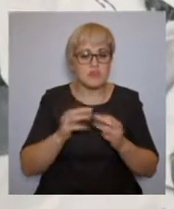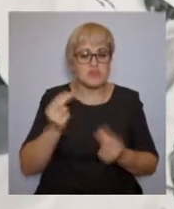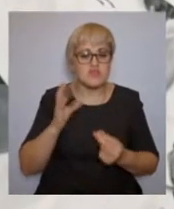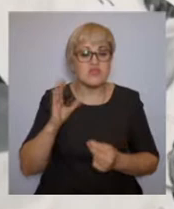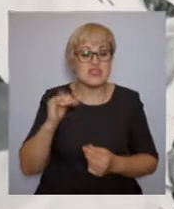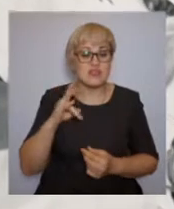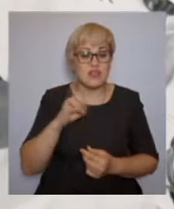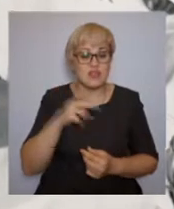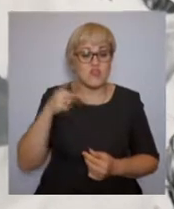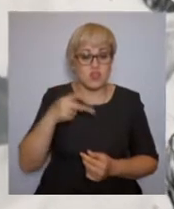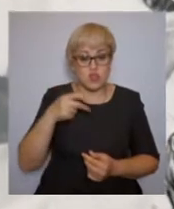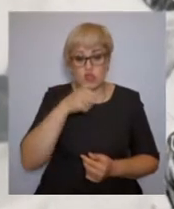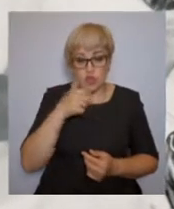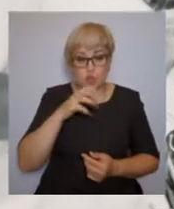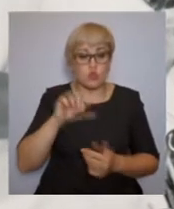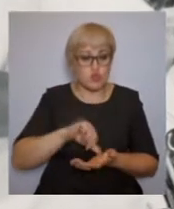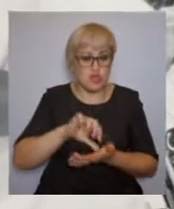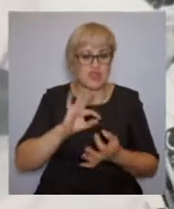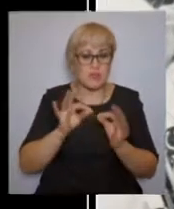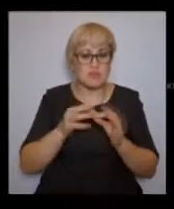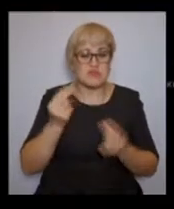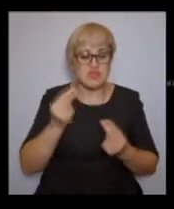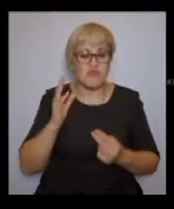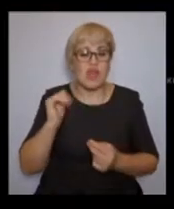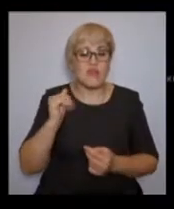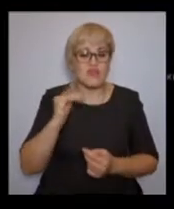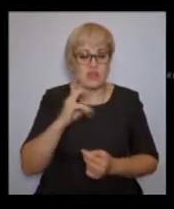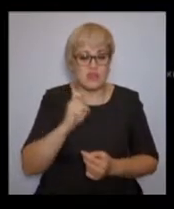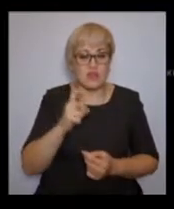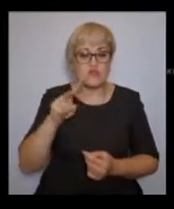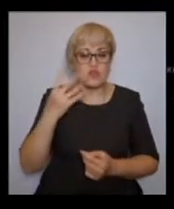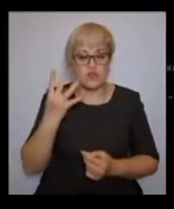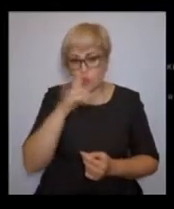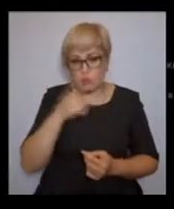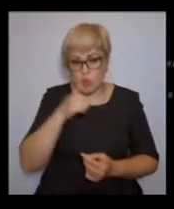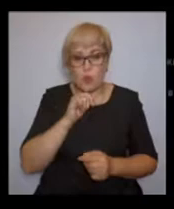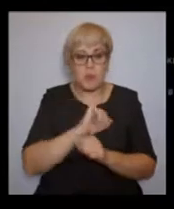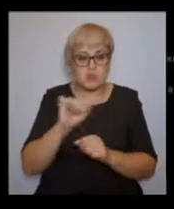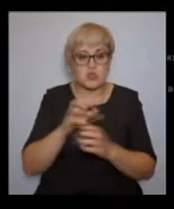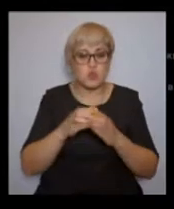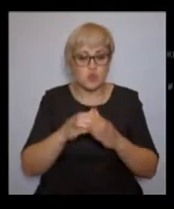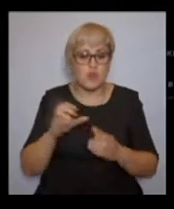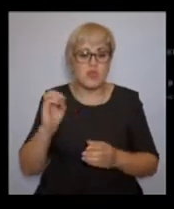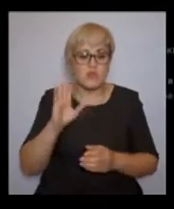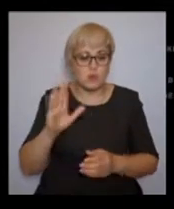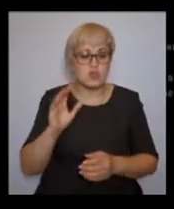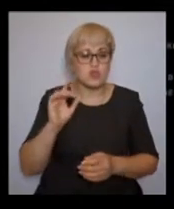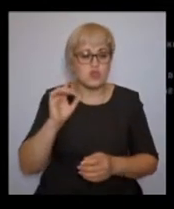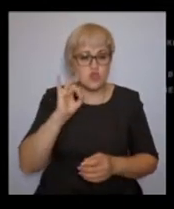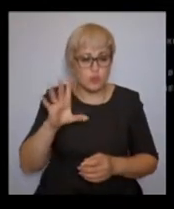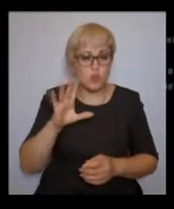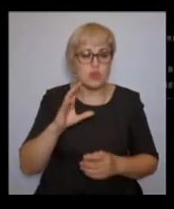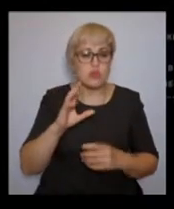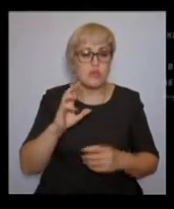олимпийских игр в афинах в 2004 победительница кубка европейских чемпионов бронзовый призер чемпионата мира